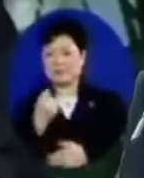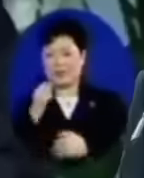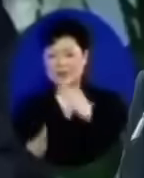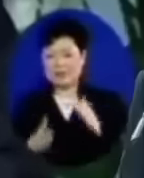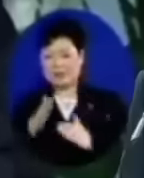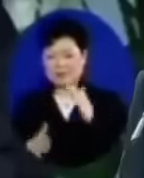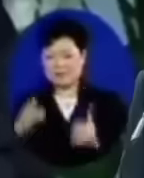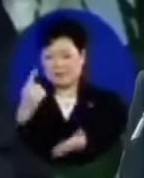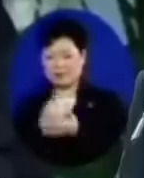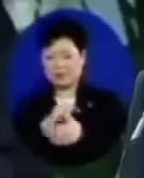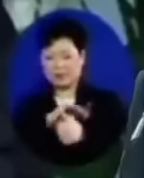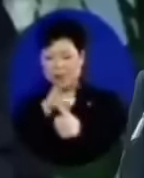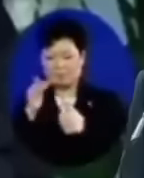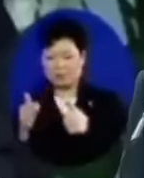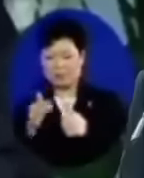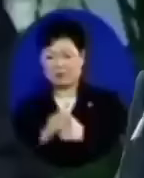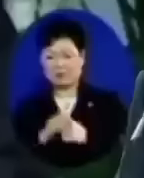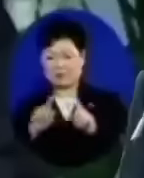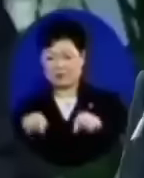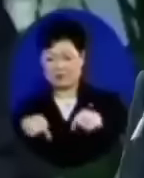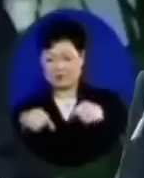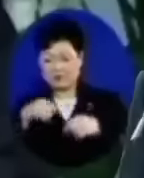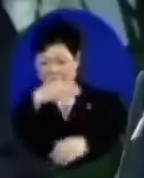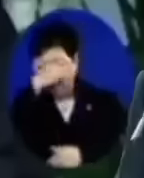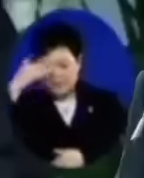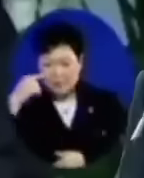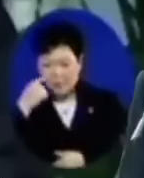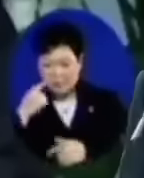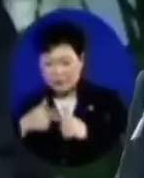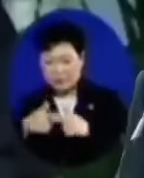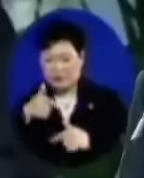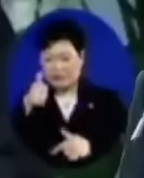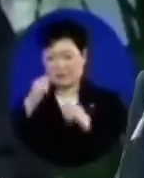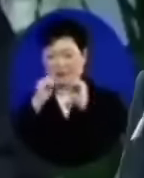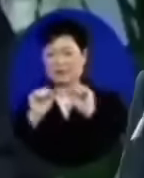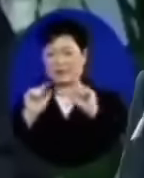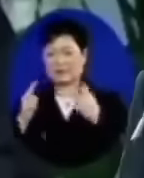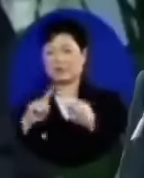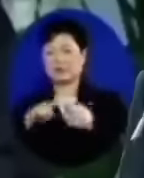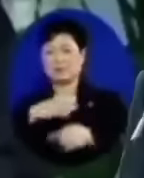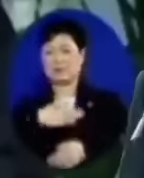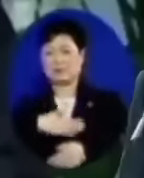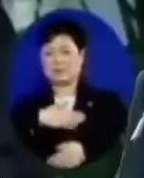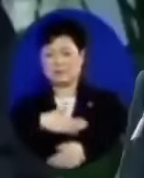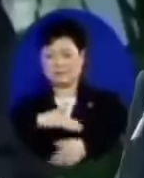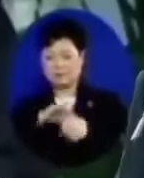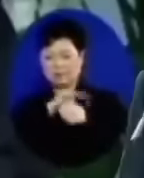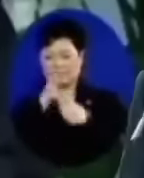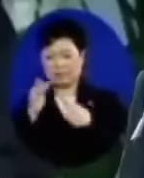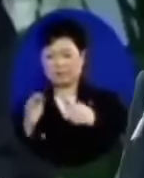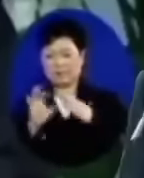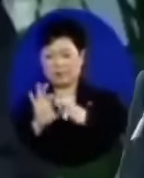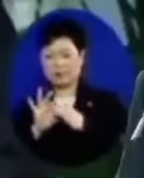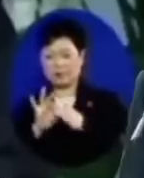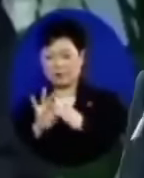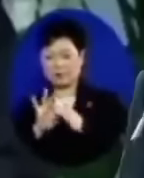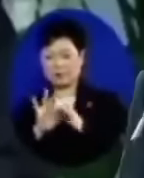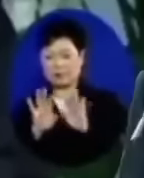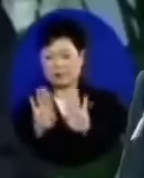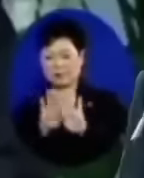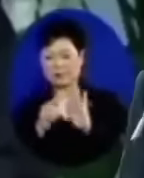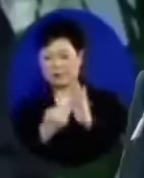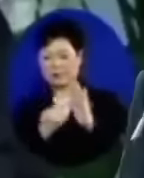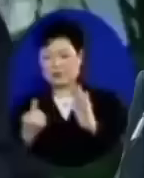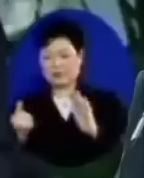달려와서 무덤에 와서 들여다보고 예수님이 안 계신 것을 알고 무덤의 문을 나와서